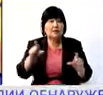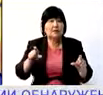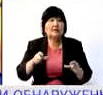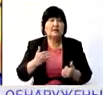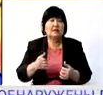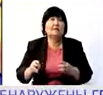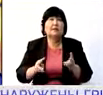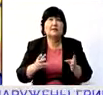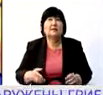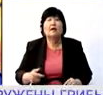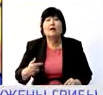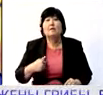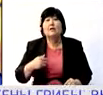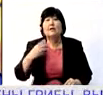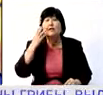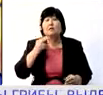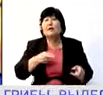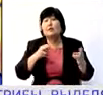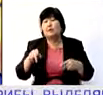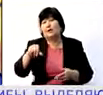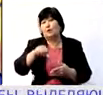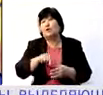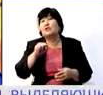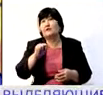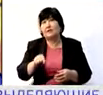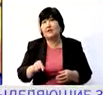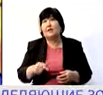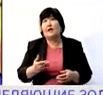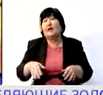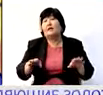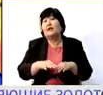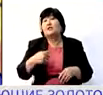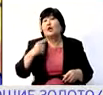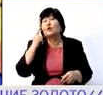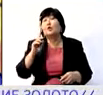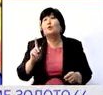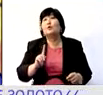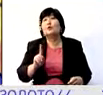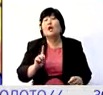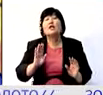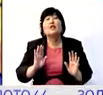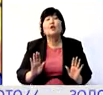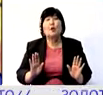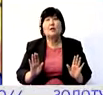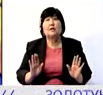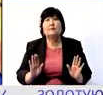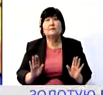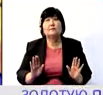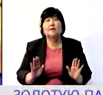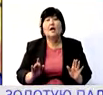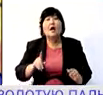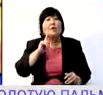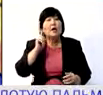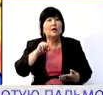БОТОС. Мы с Алматы приехали, тоже участвуем в этом. Также, я думаю, не только